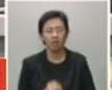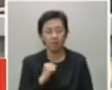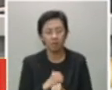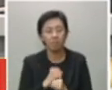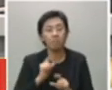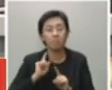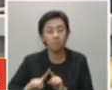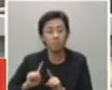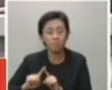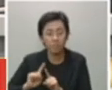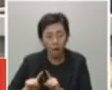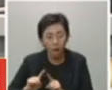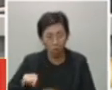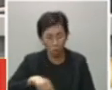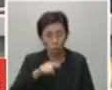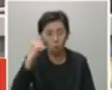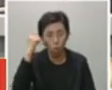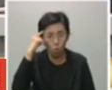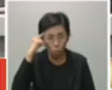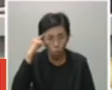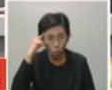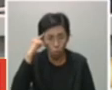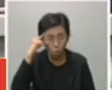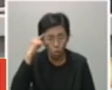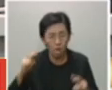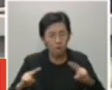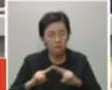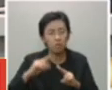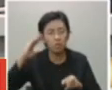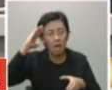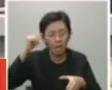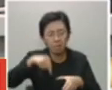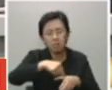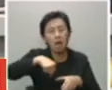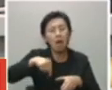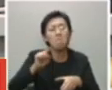ที่สุดท่านทราบไหมครับว่ามันเกิดอะไรขึ้นกับกระทรวงกลาโหม